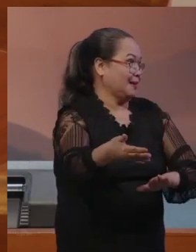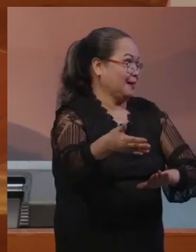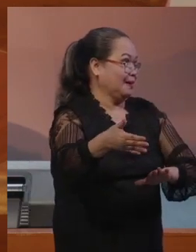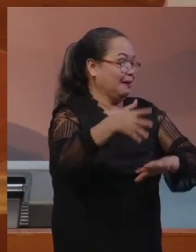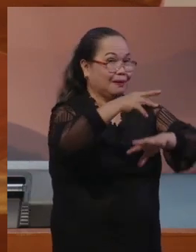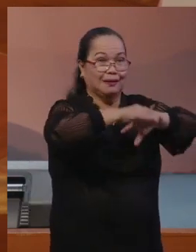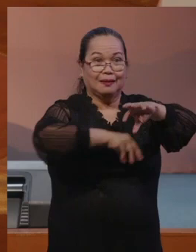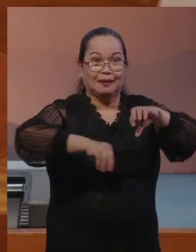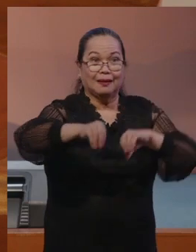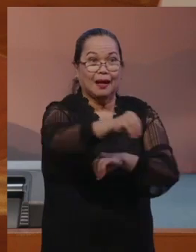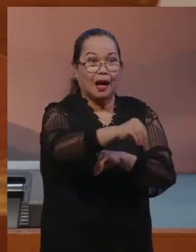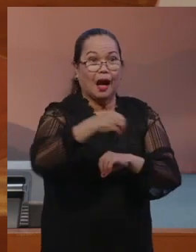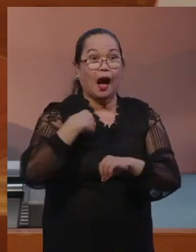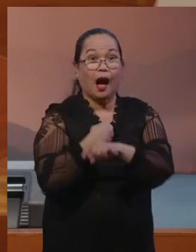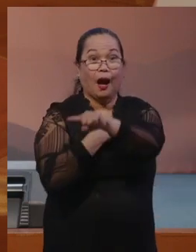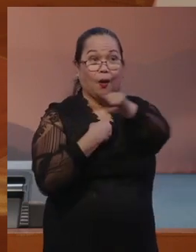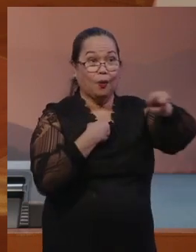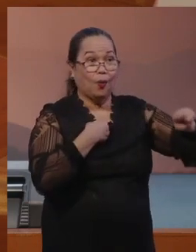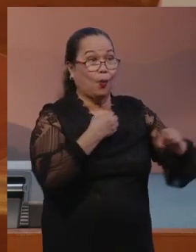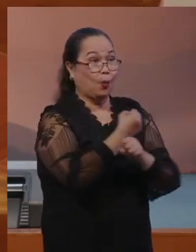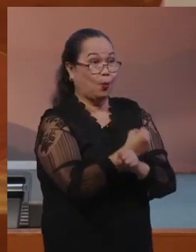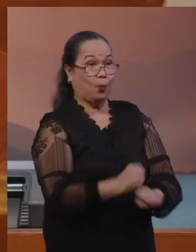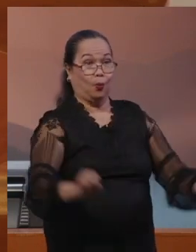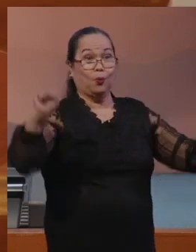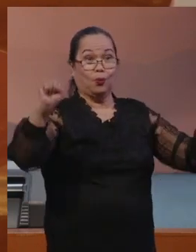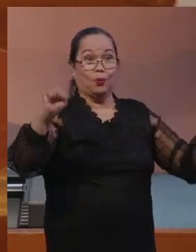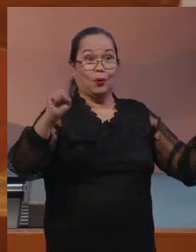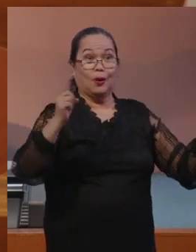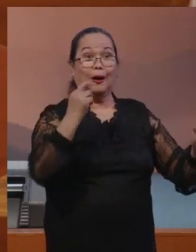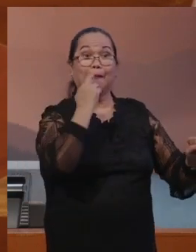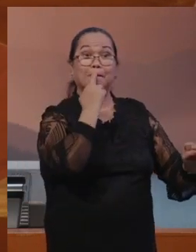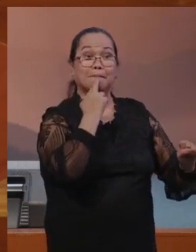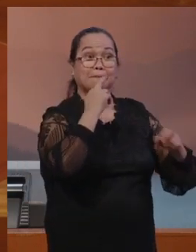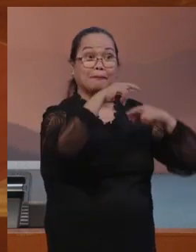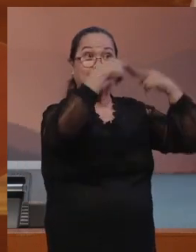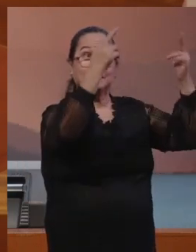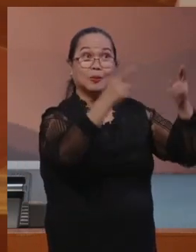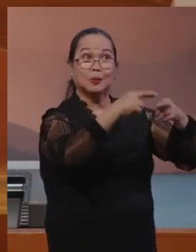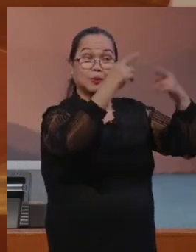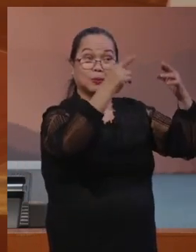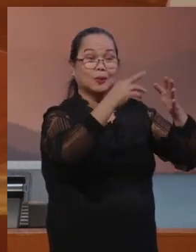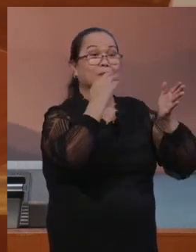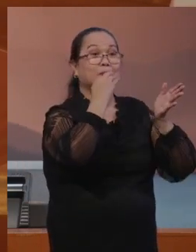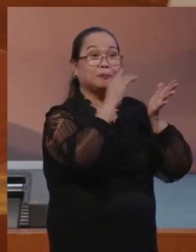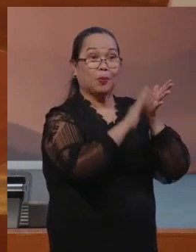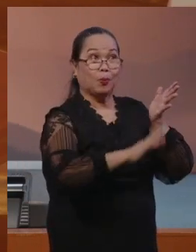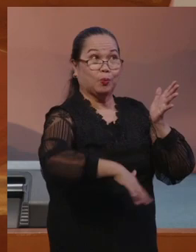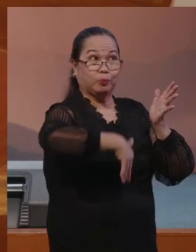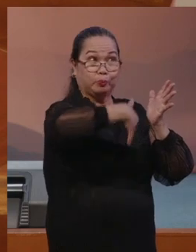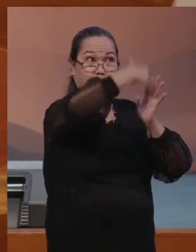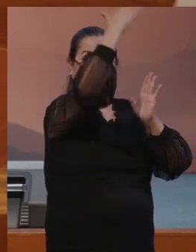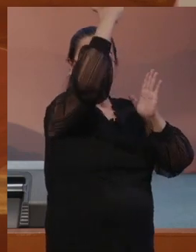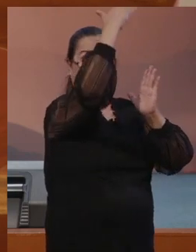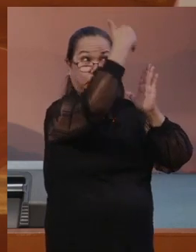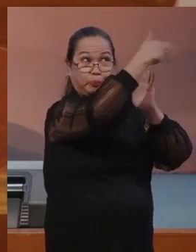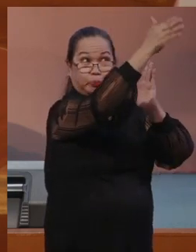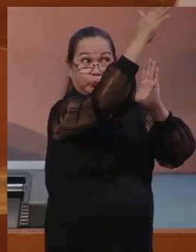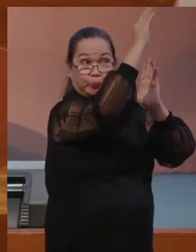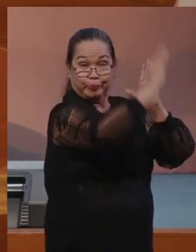po ang Passover lamb. Yung scarlet cord po ay parang yung blood dun sa